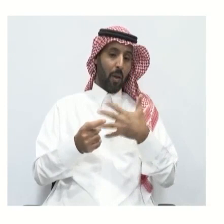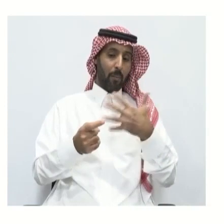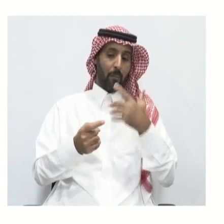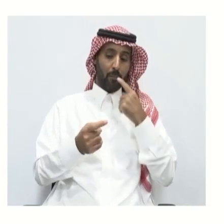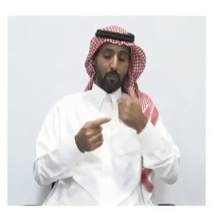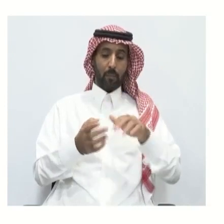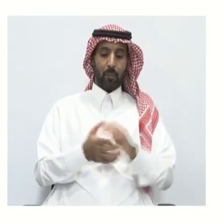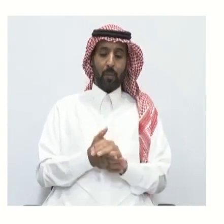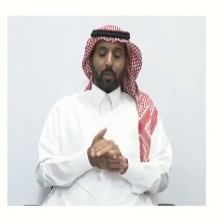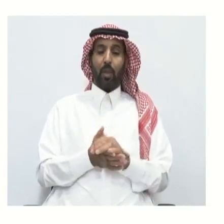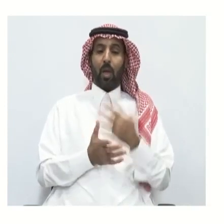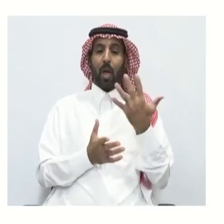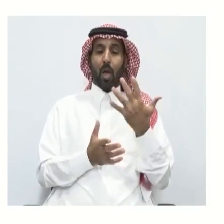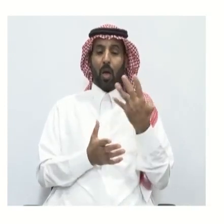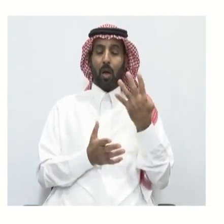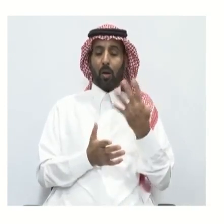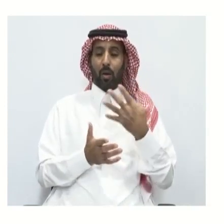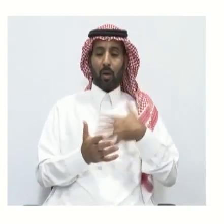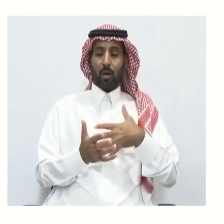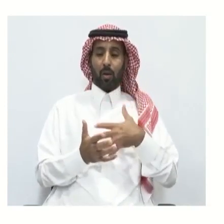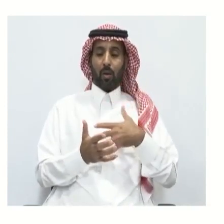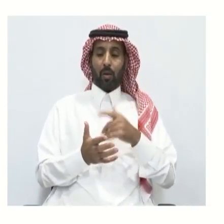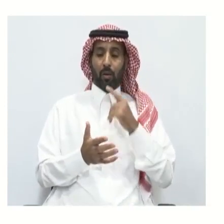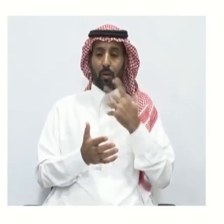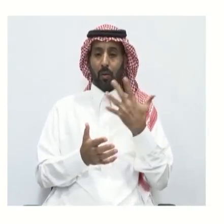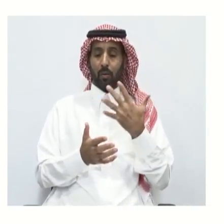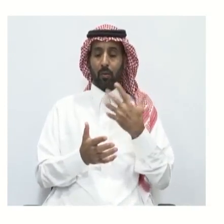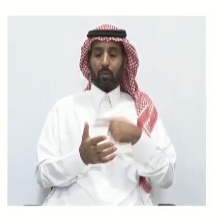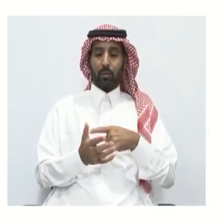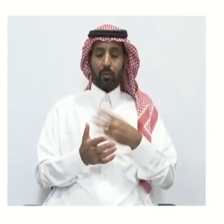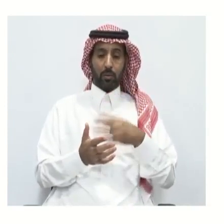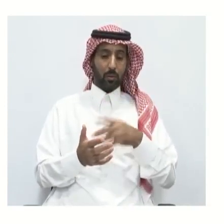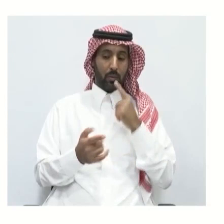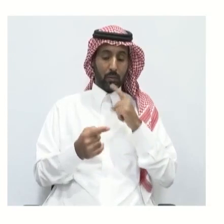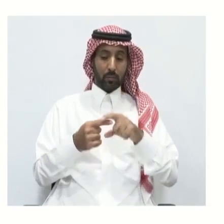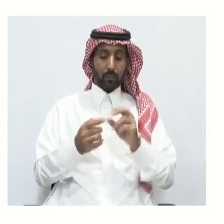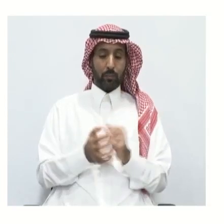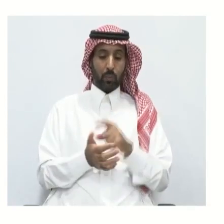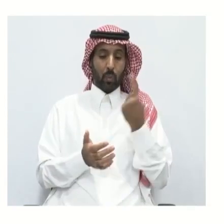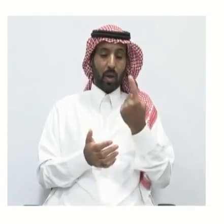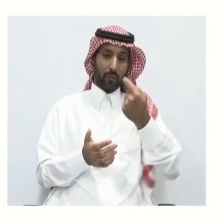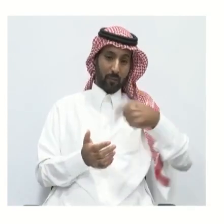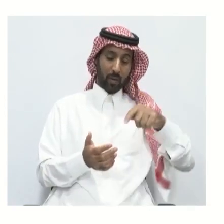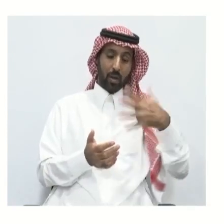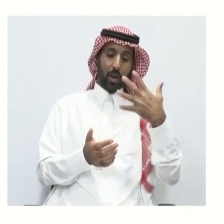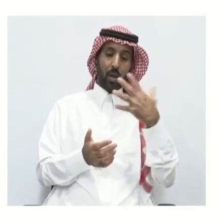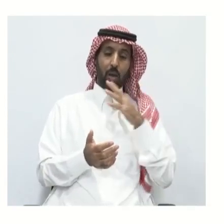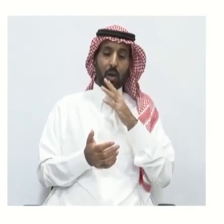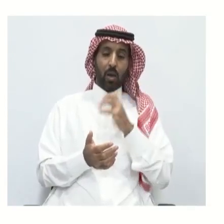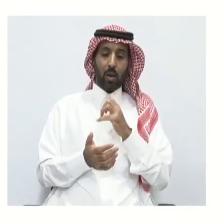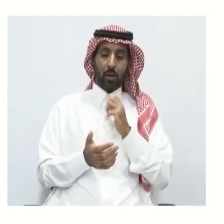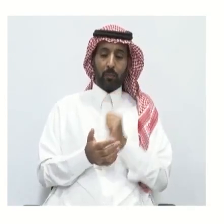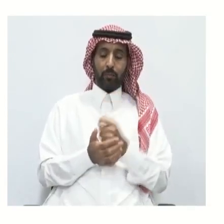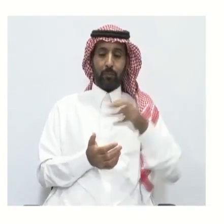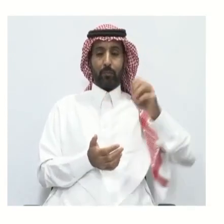55.845 سيعطيني واحد ونص مول من الحديد اثنان حساب عدد مولات